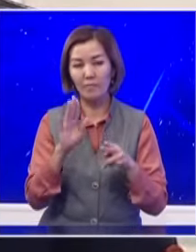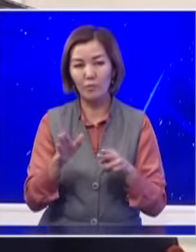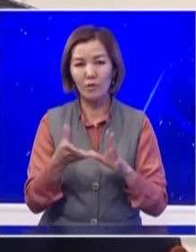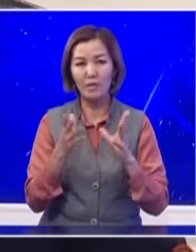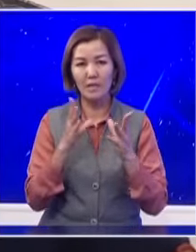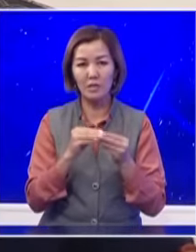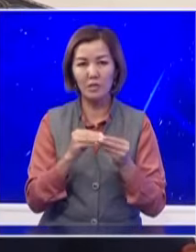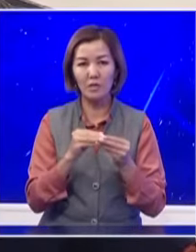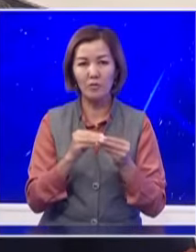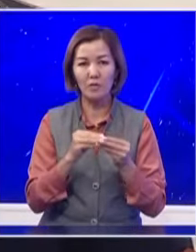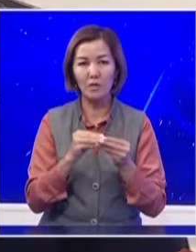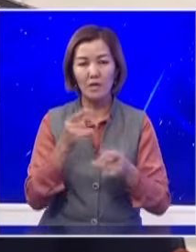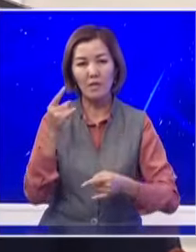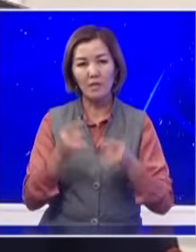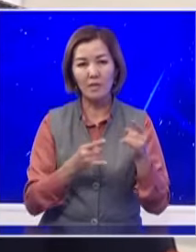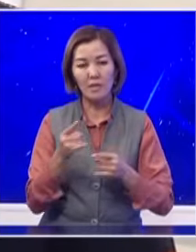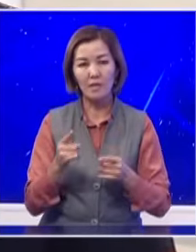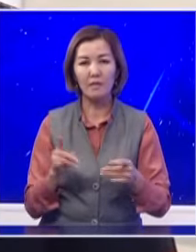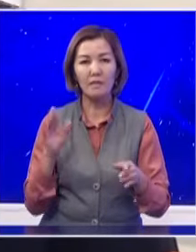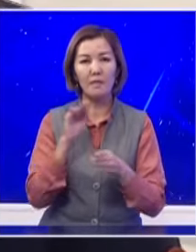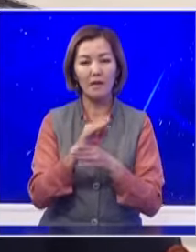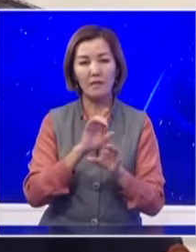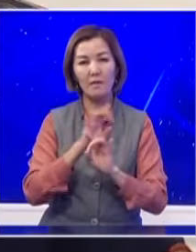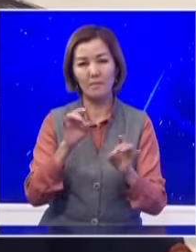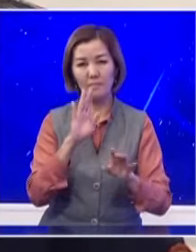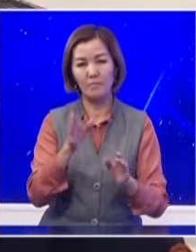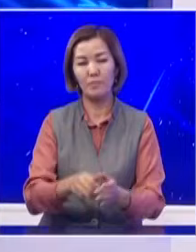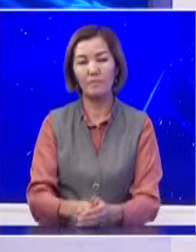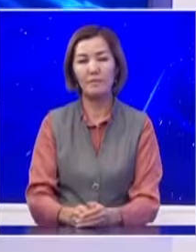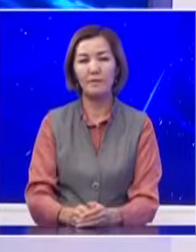нәтижелері туралы Бұқара ақпарат құралдарына қосымша хабарланатын болады.